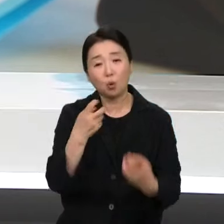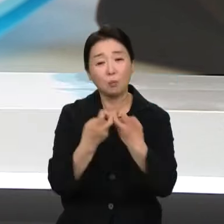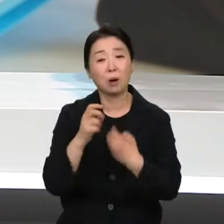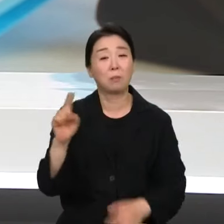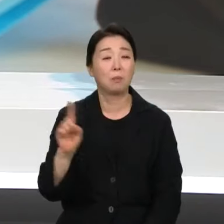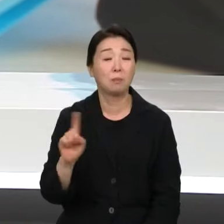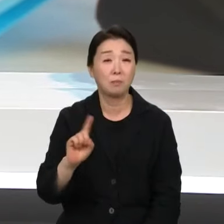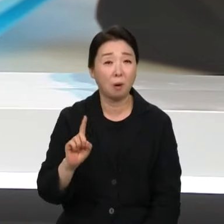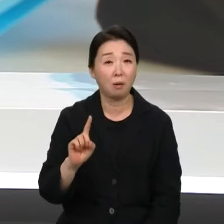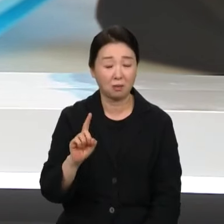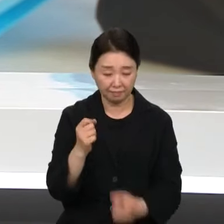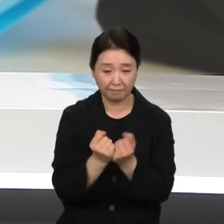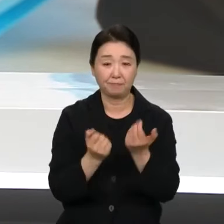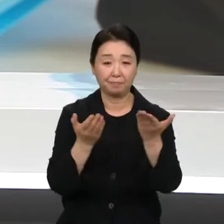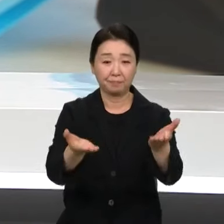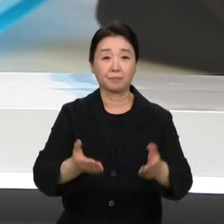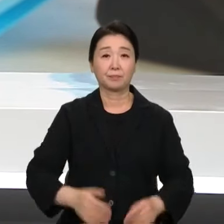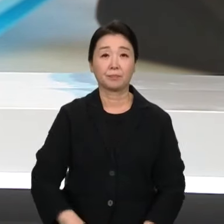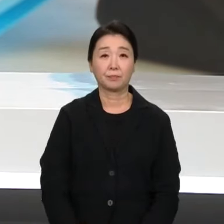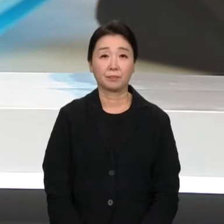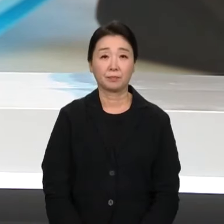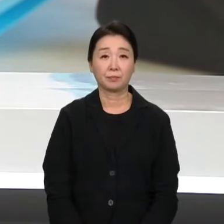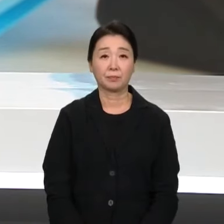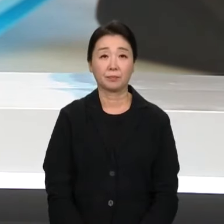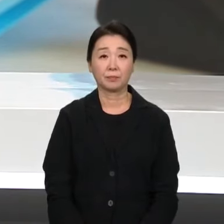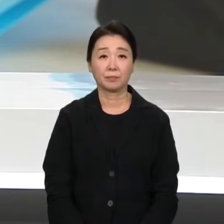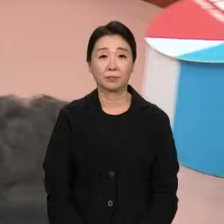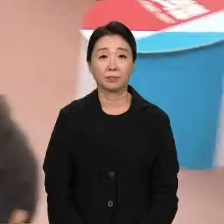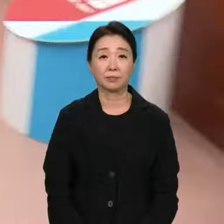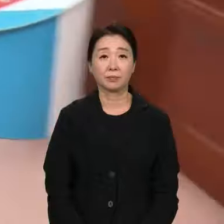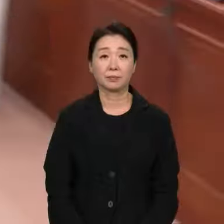보는지 이어서 성화선 기자가 짚어드립니다.